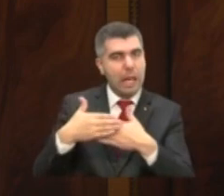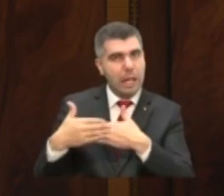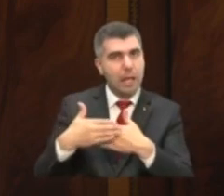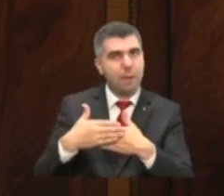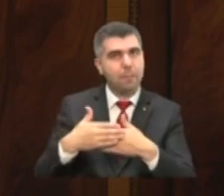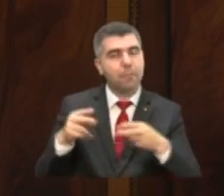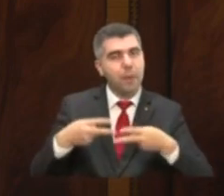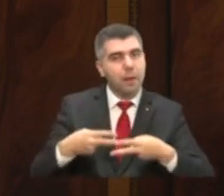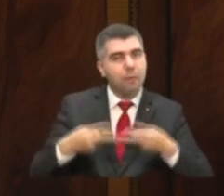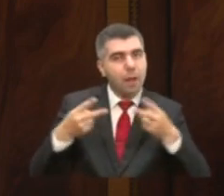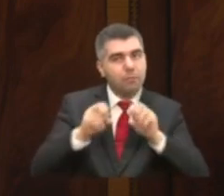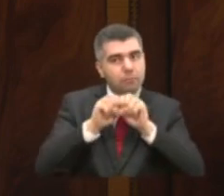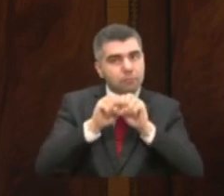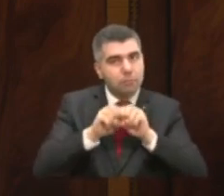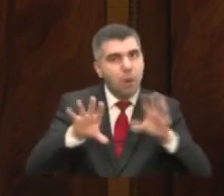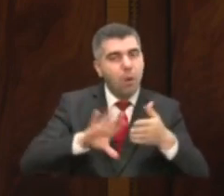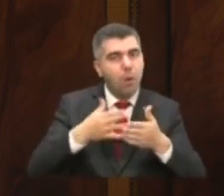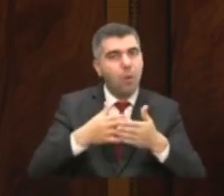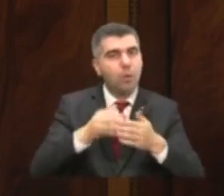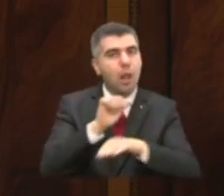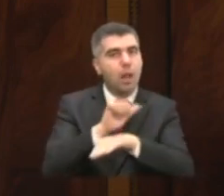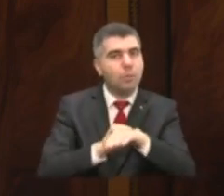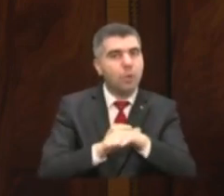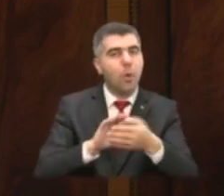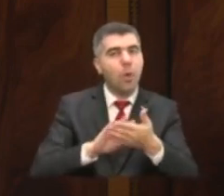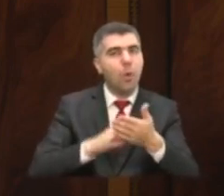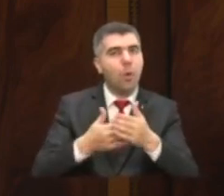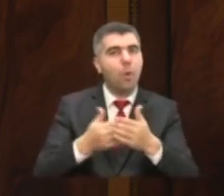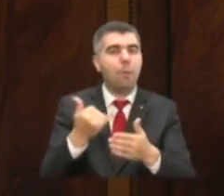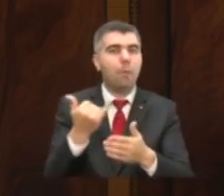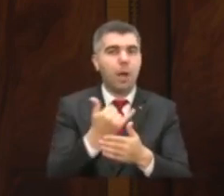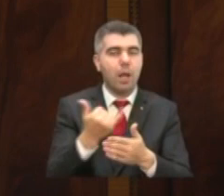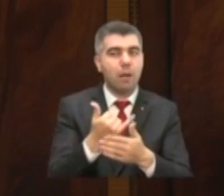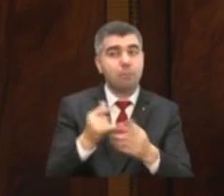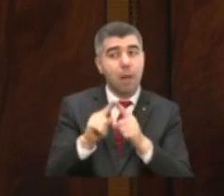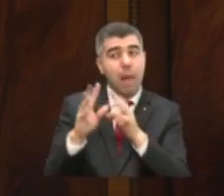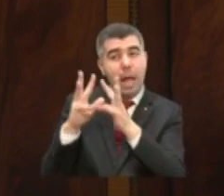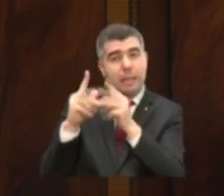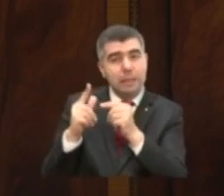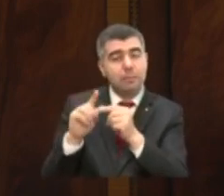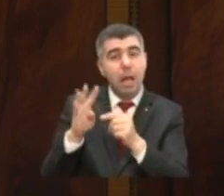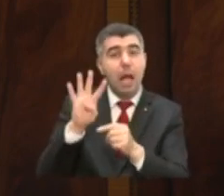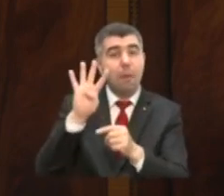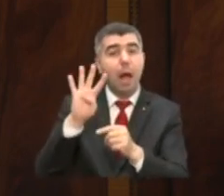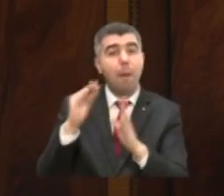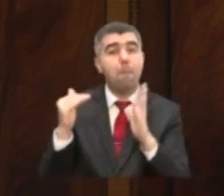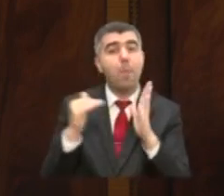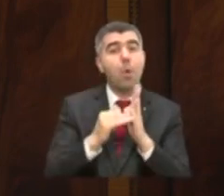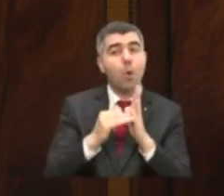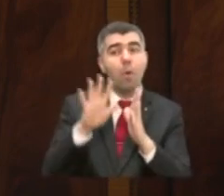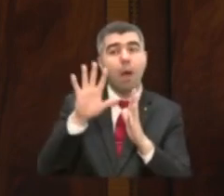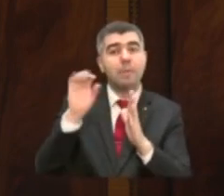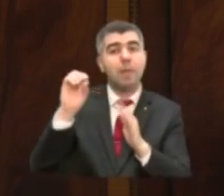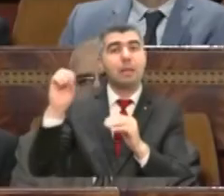نوصلوا لهذا التعميم ديال التغطية الصحية لدى هذه الفئة اللي هما مهمين، واللي كيوصل العدد ديالهم تقريبا 4.5 مليون تقريبا، وإلى